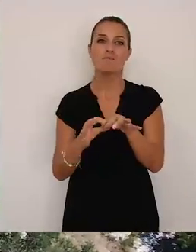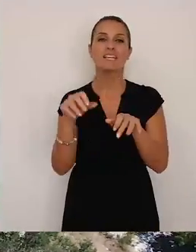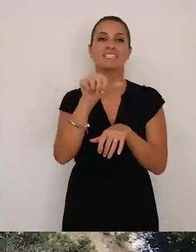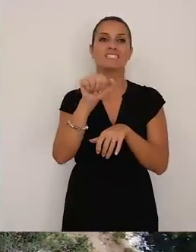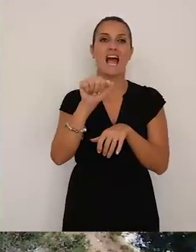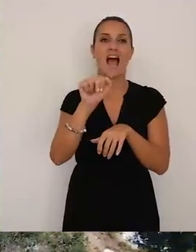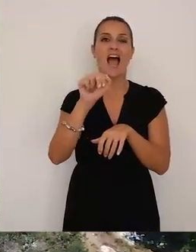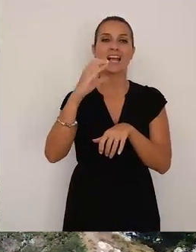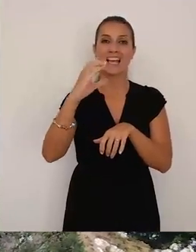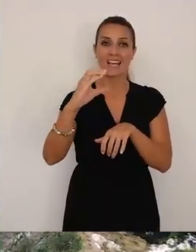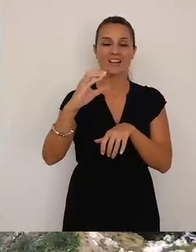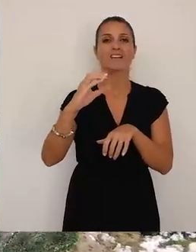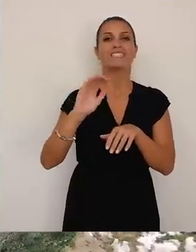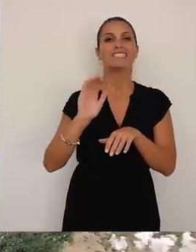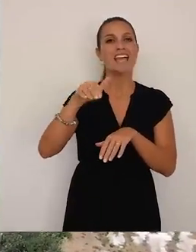Serre Salentina.